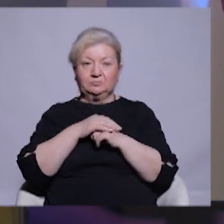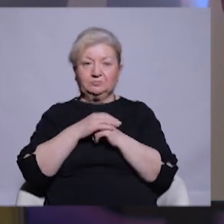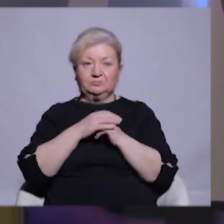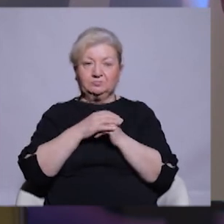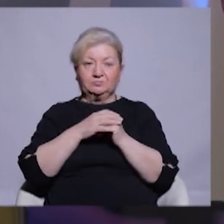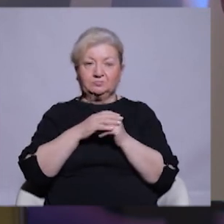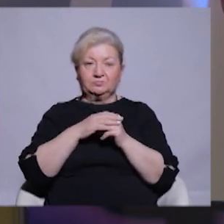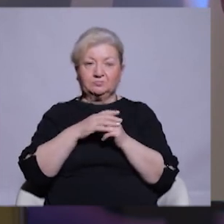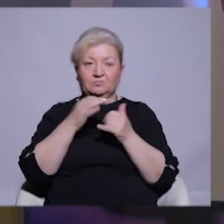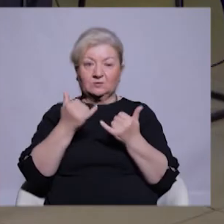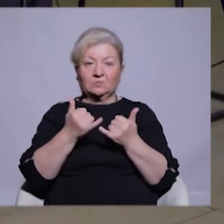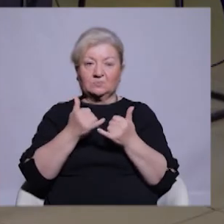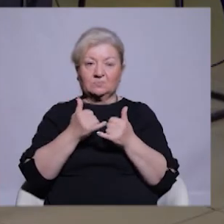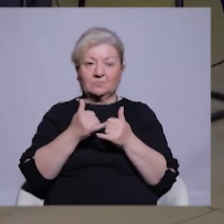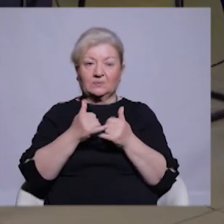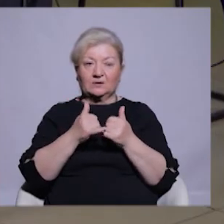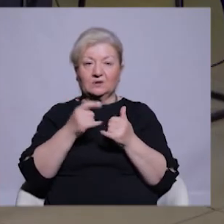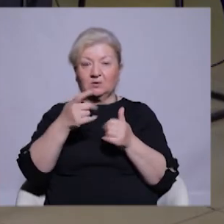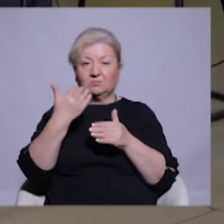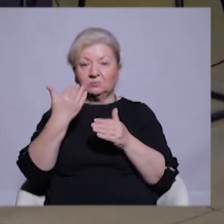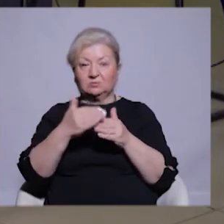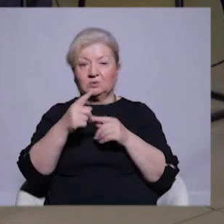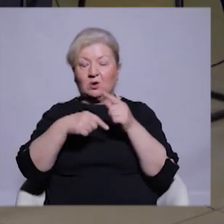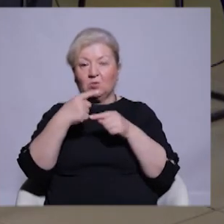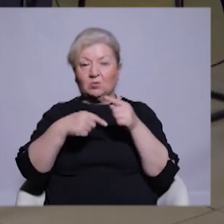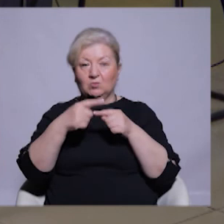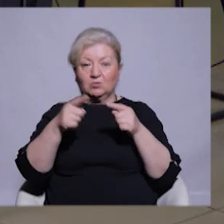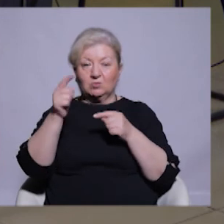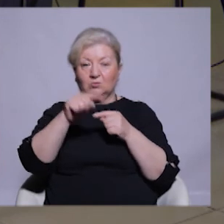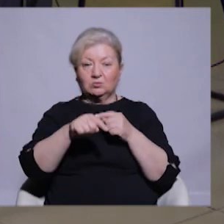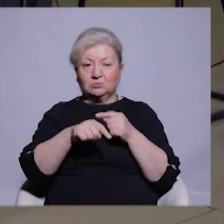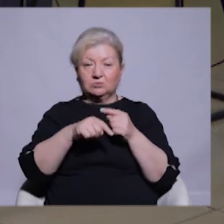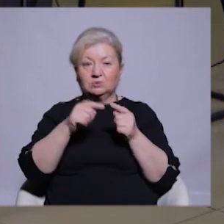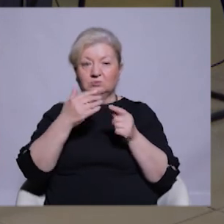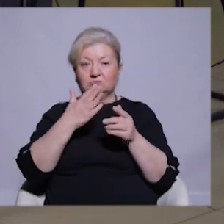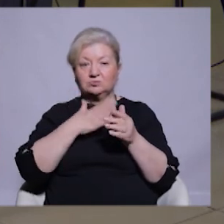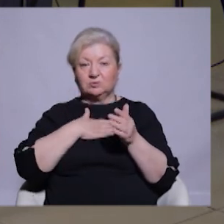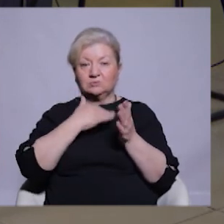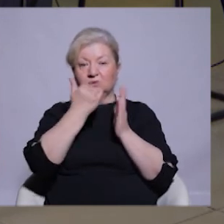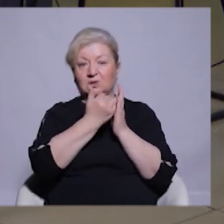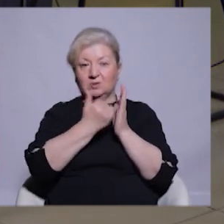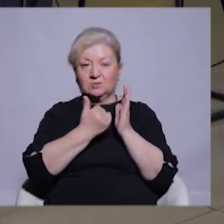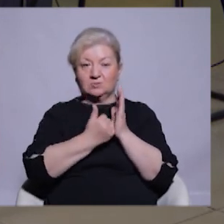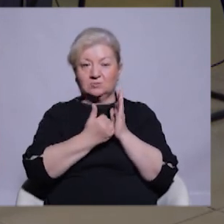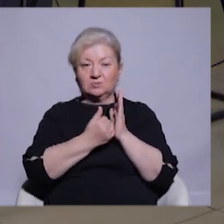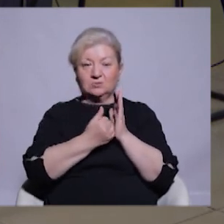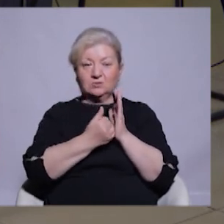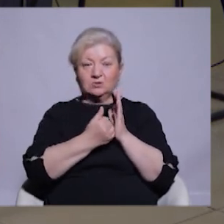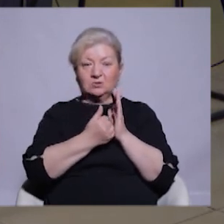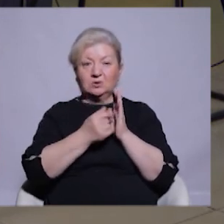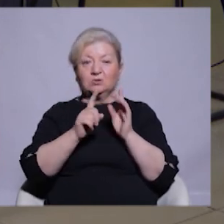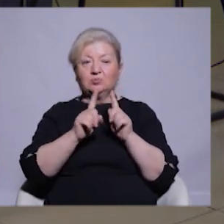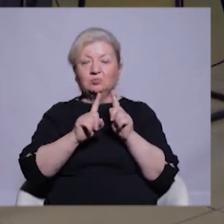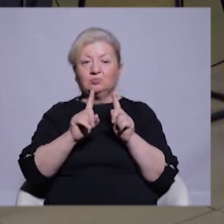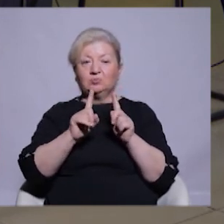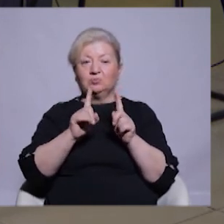პრაქტიკაში. ჩვენ კი ამით დაუბრუნდეთ ჩვენ გაკვეთილის ასე